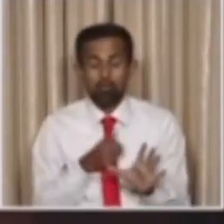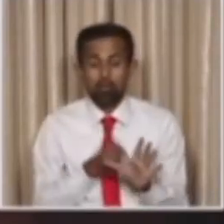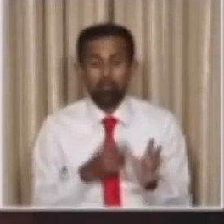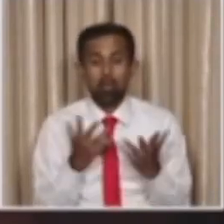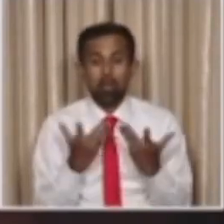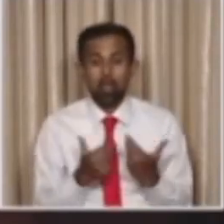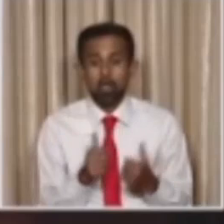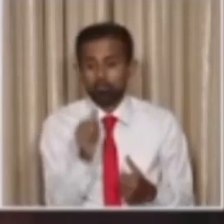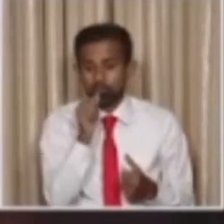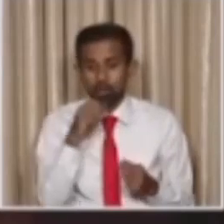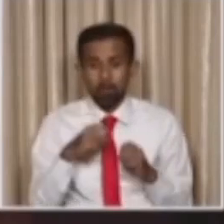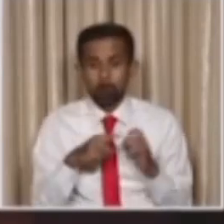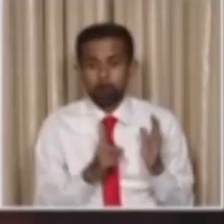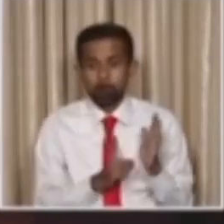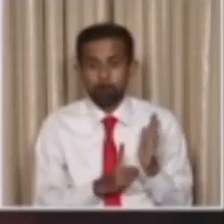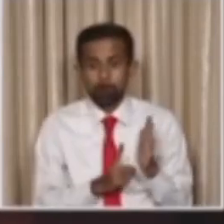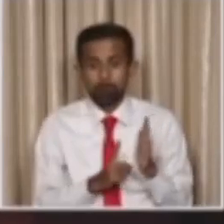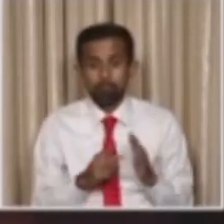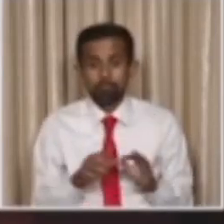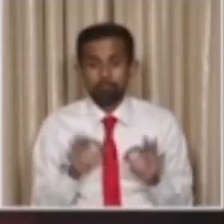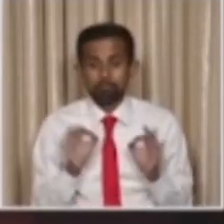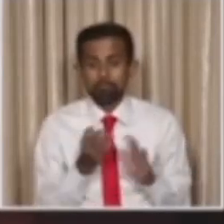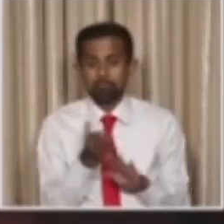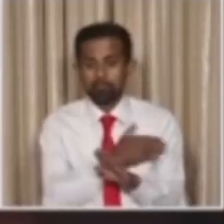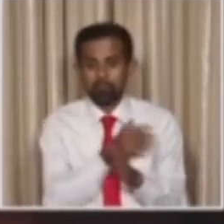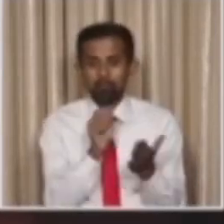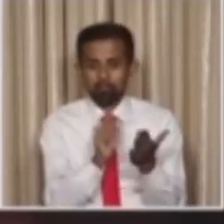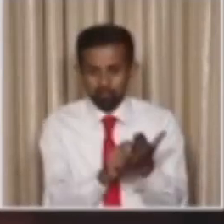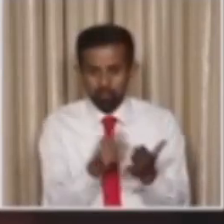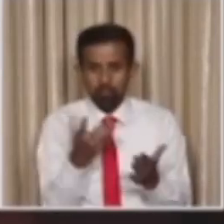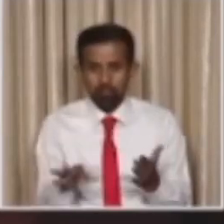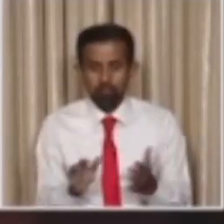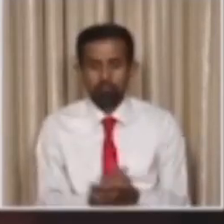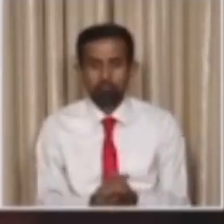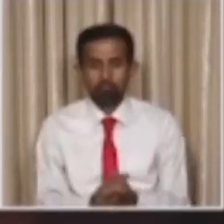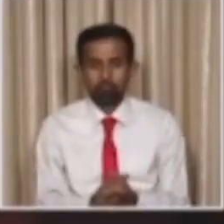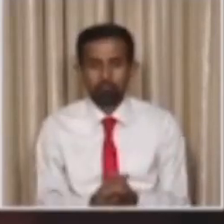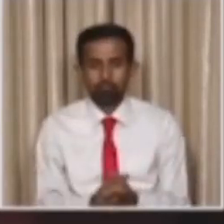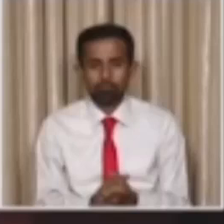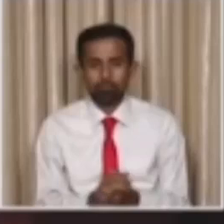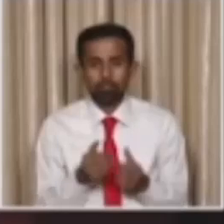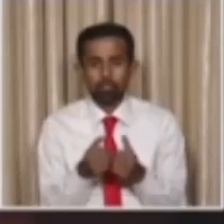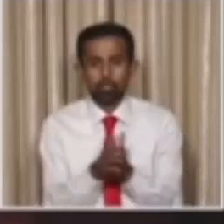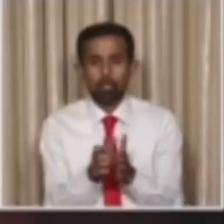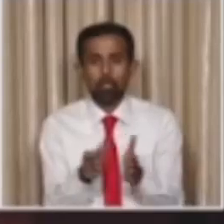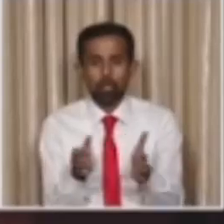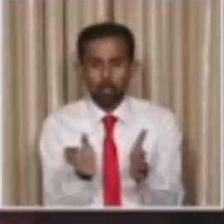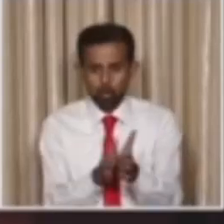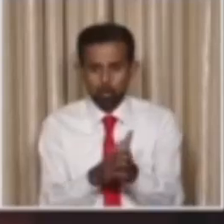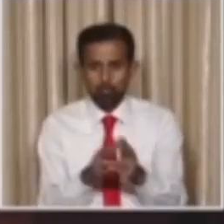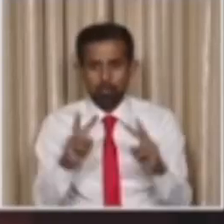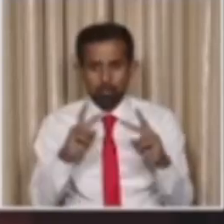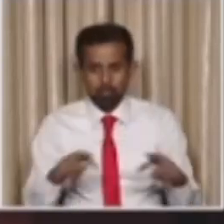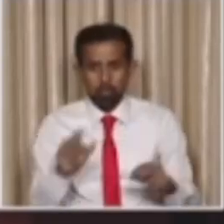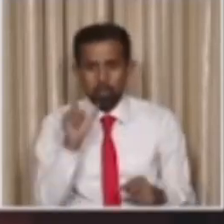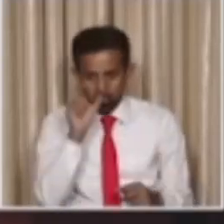ජල විදුලිය මගින් සිදු කළ යුතු බවට නිසි තක්සේරුවක් කර තිබේද? ඒ සඳහා ස්වාධීන කමිටුවක් මගින් අධ්‍යයනයක් සිදු